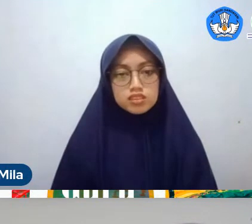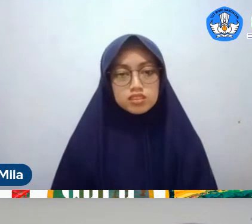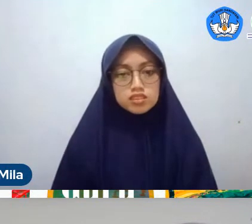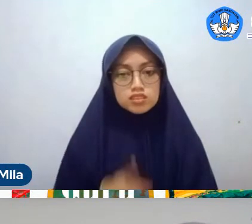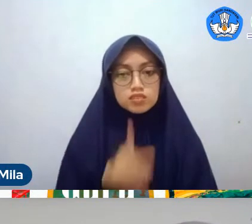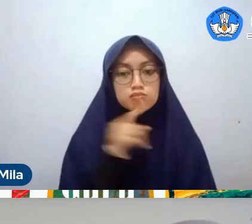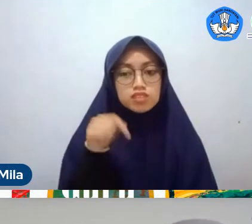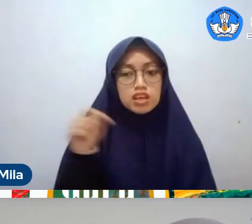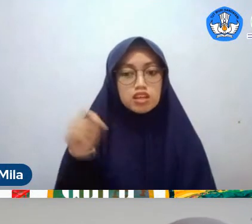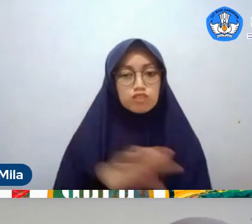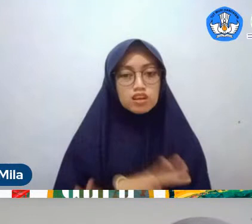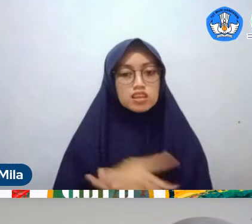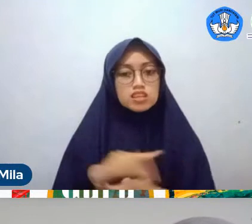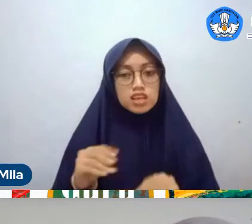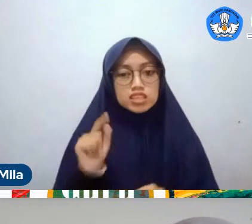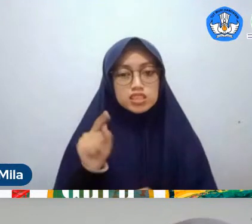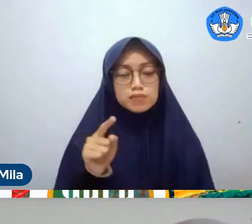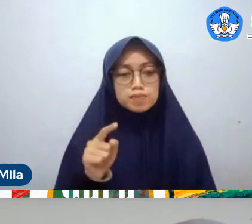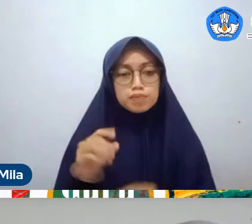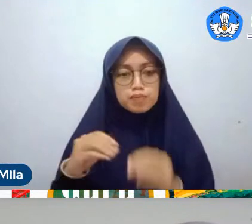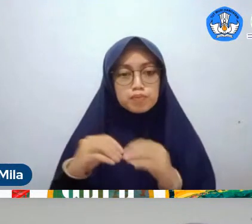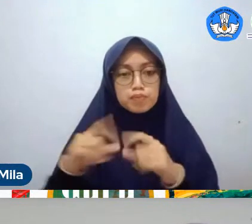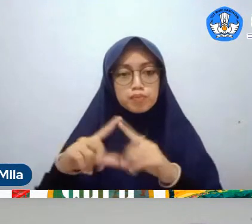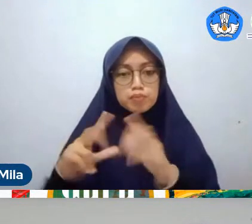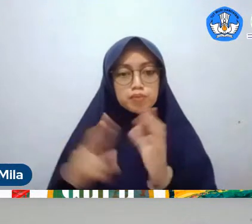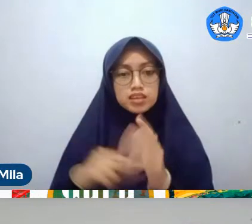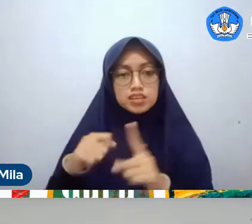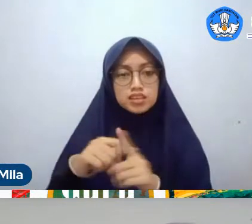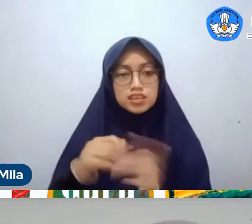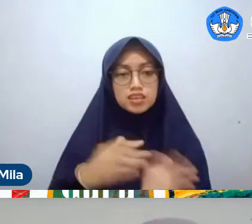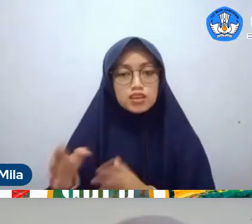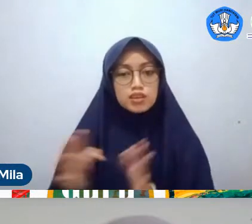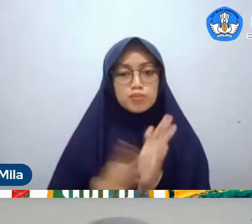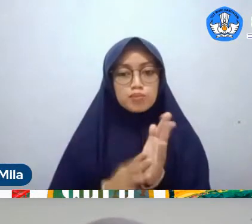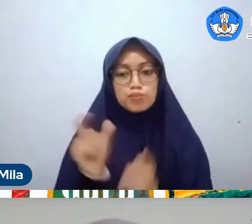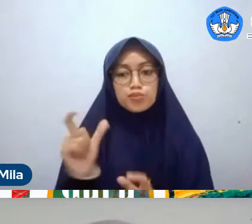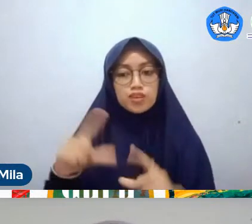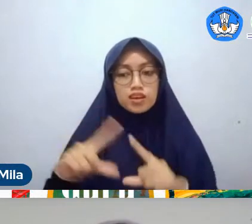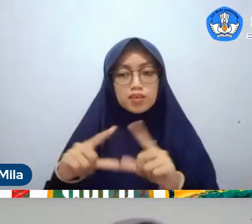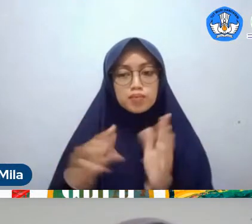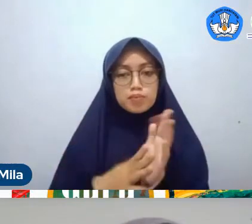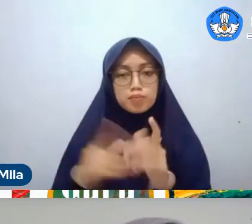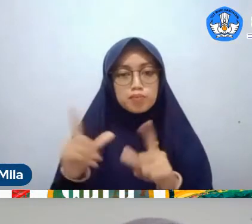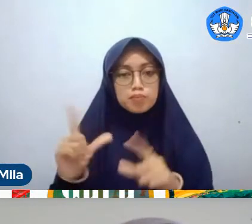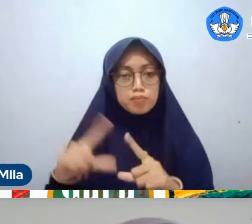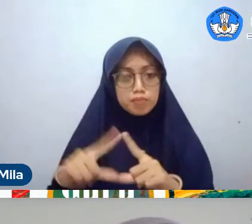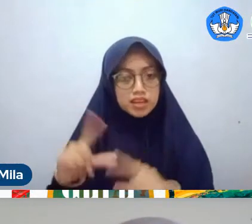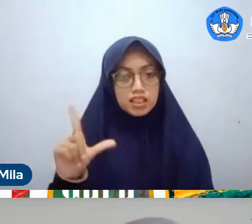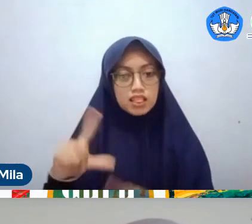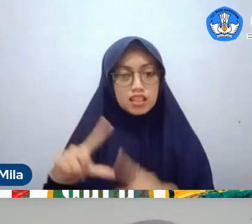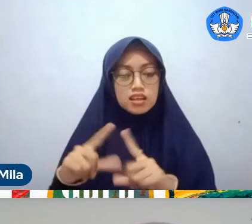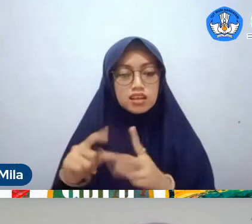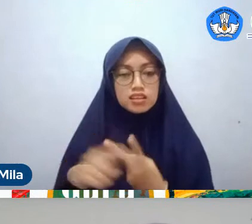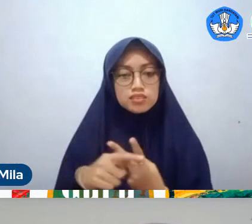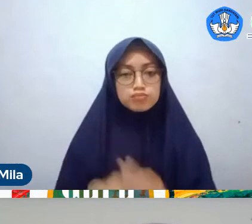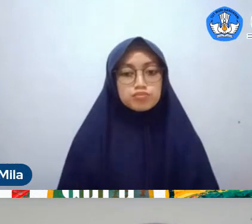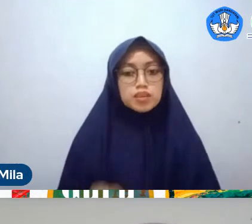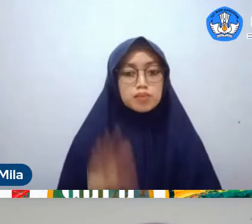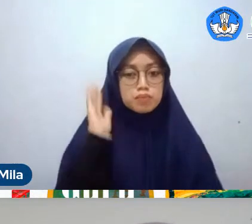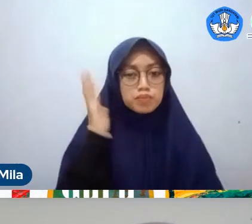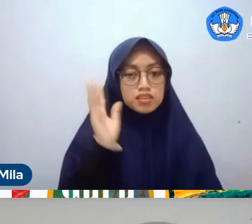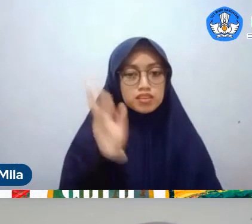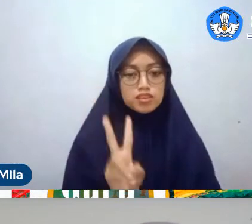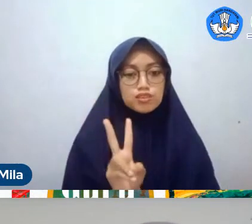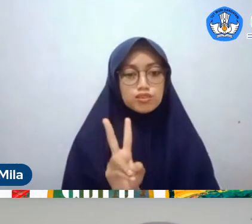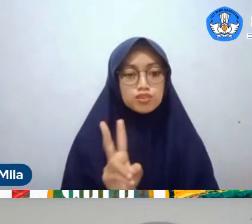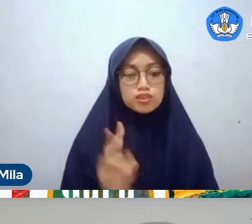ya. Luar biasa, pekerjaannya banyak sekali. Ya. Oke. Dan yang kedua adalah Kak